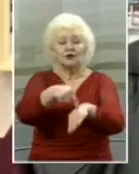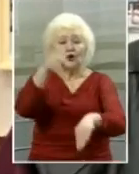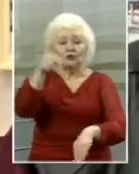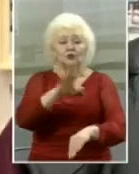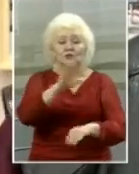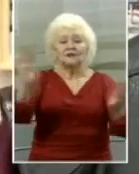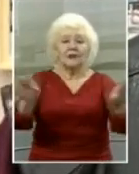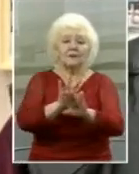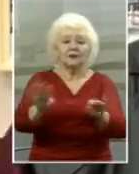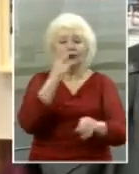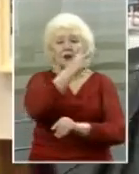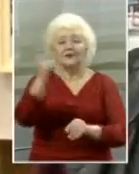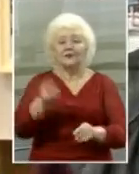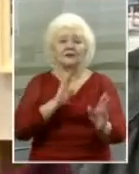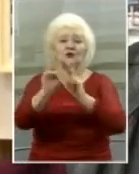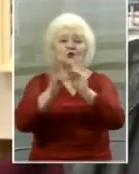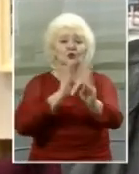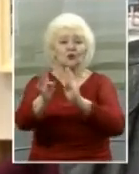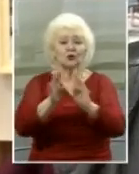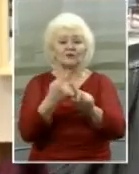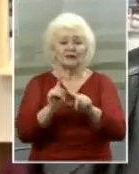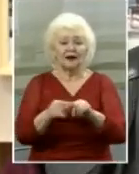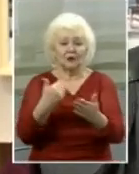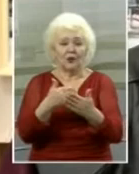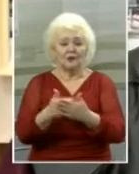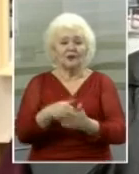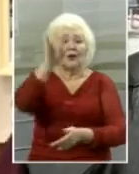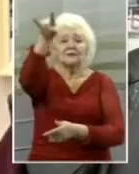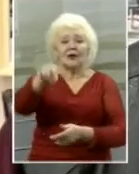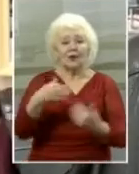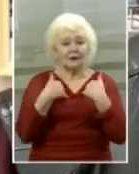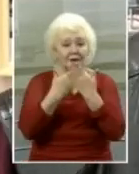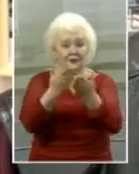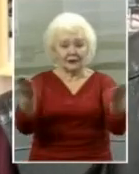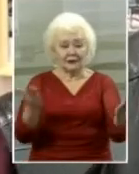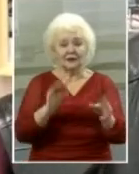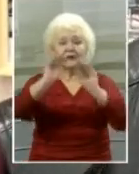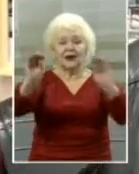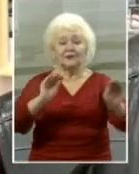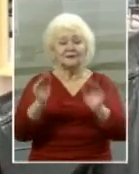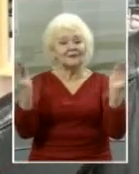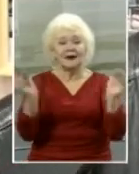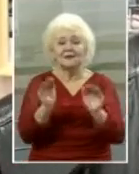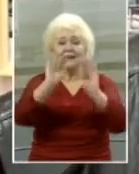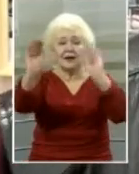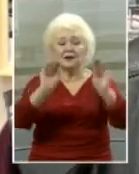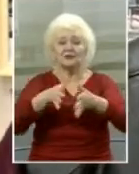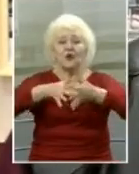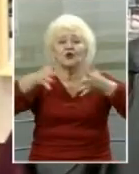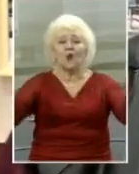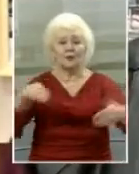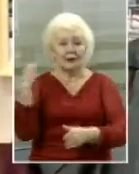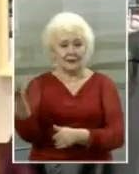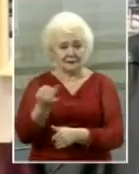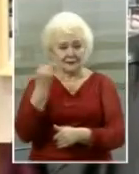цю мелодію, ми бачимо цю Суворовську, яка вот буквально за окнами нашими. Виставка небольшая, но емкая,